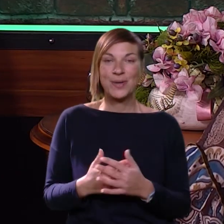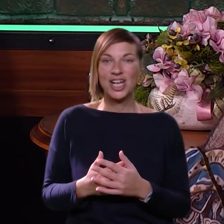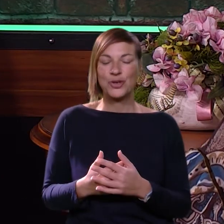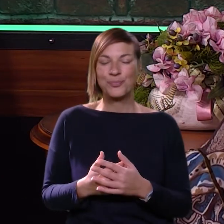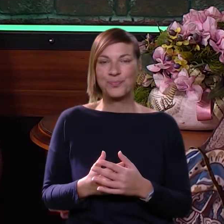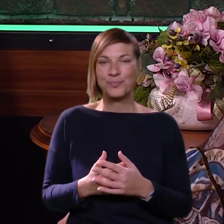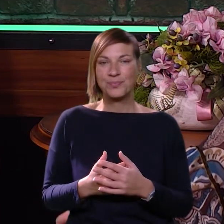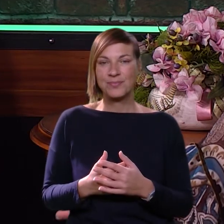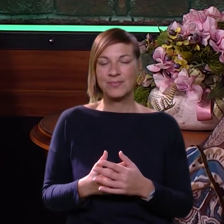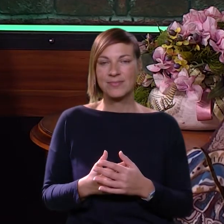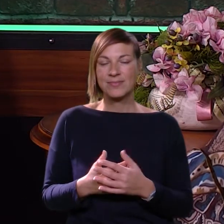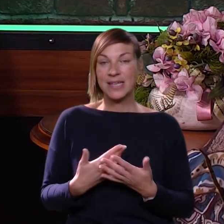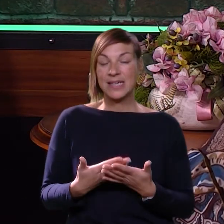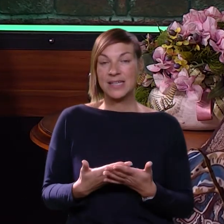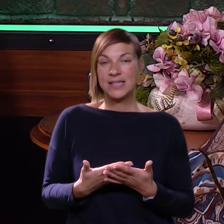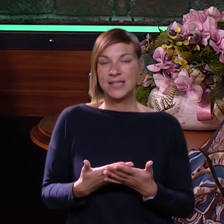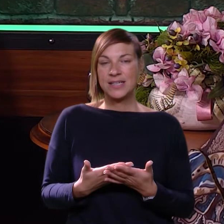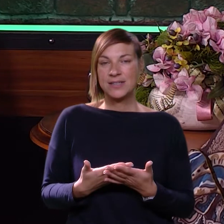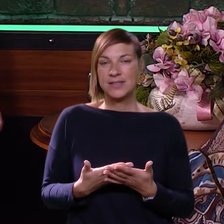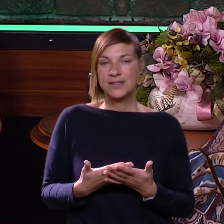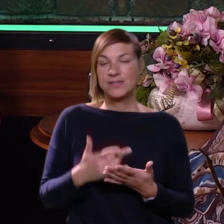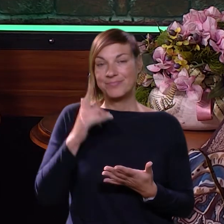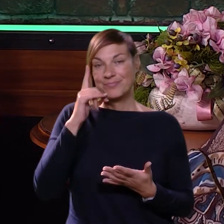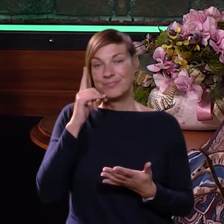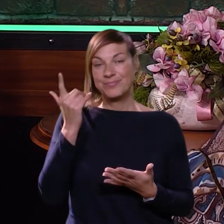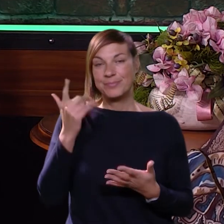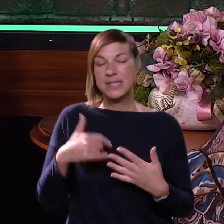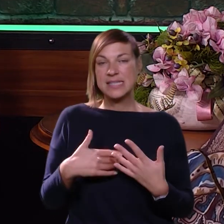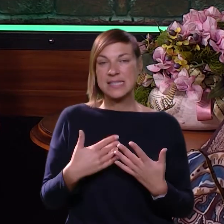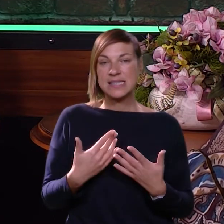pa, dozvoljeno. Pa to je u stvari onako,